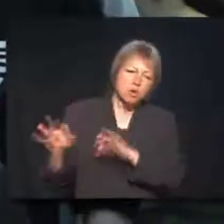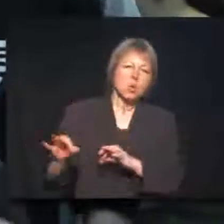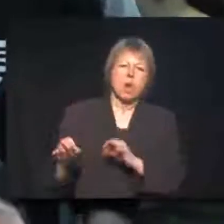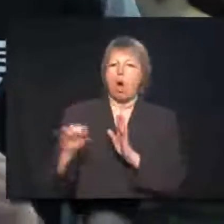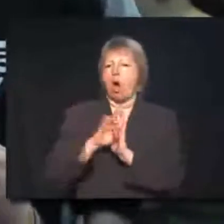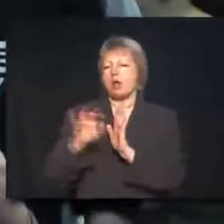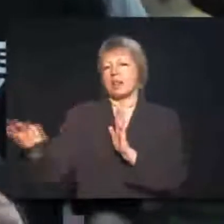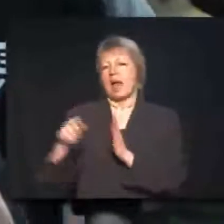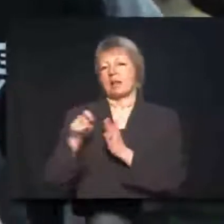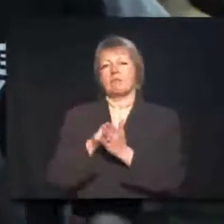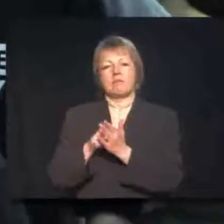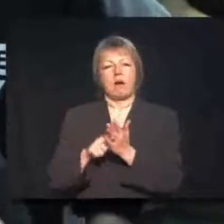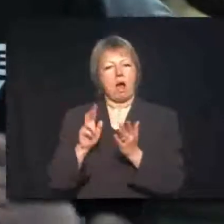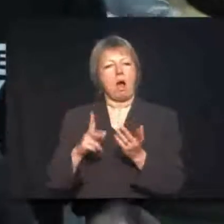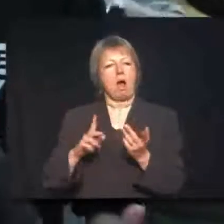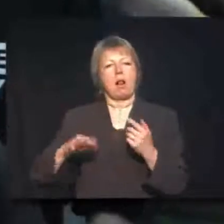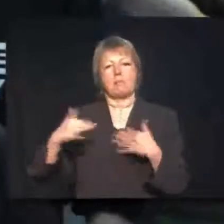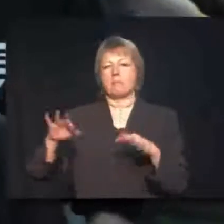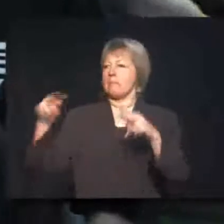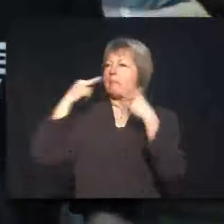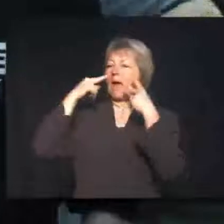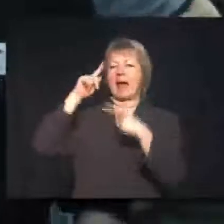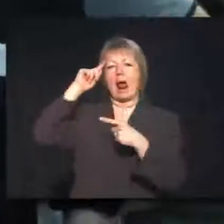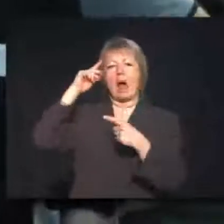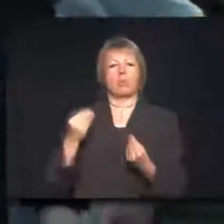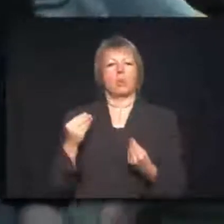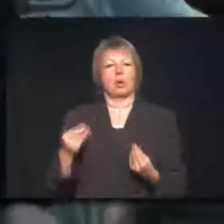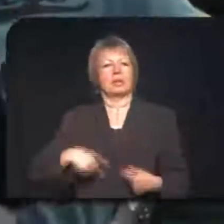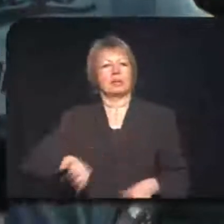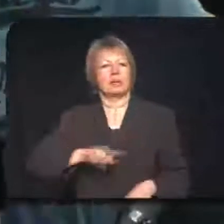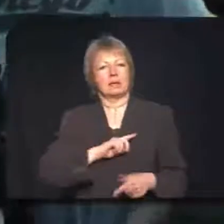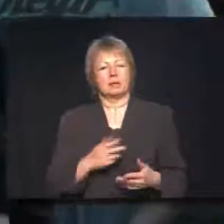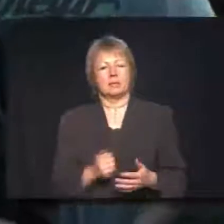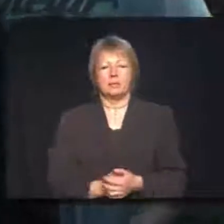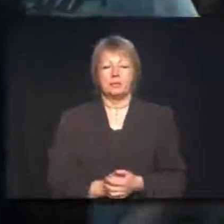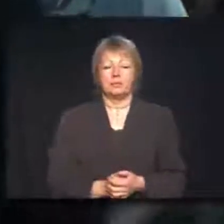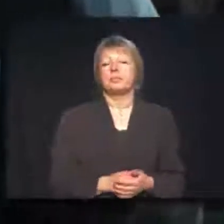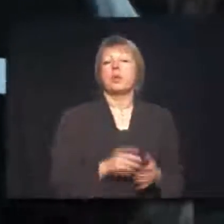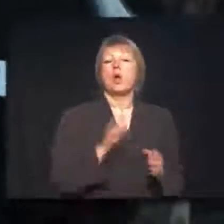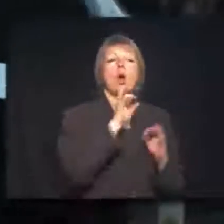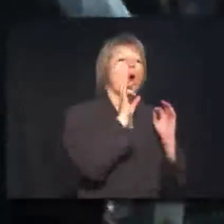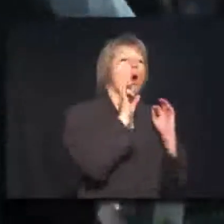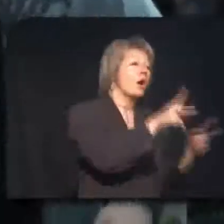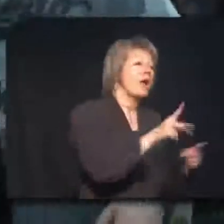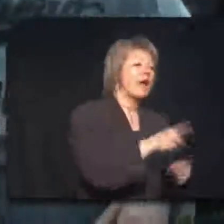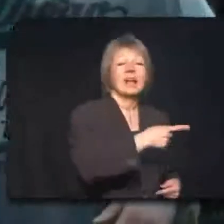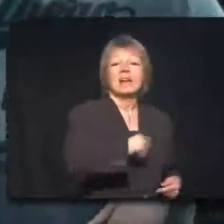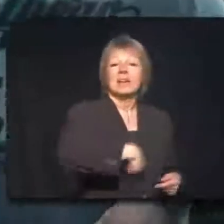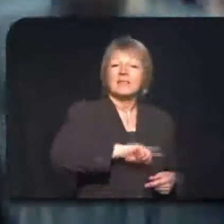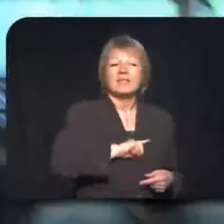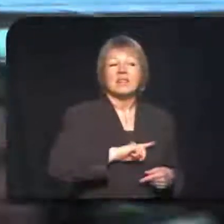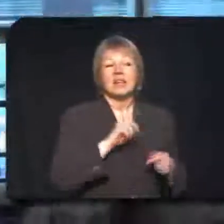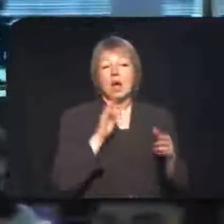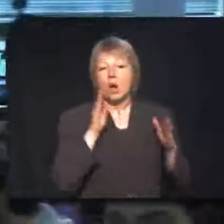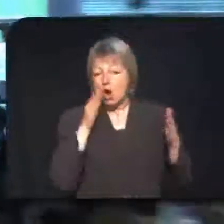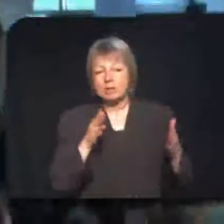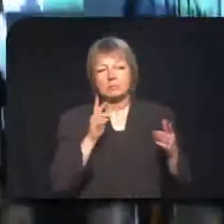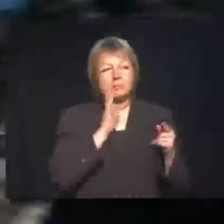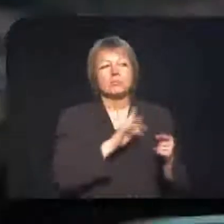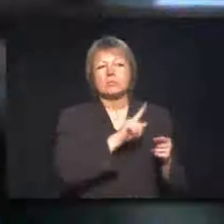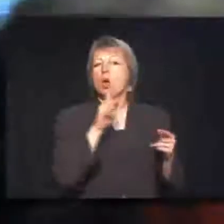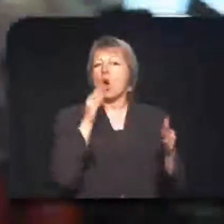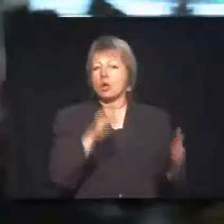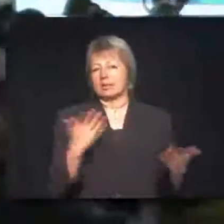Glaubwürdigkeit und ab okay ich muss mich konzentrieren wir wollen das durchziehen bitte konzentriert euch